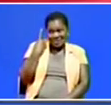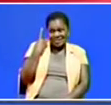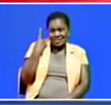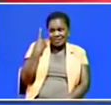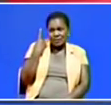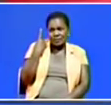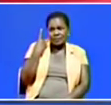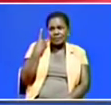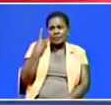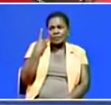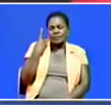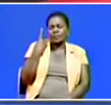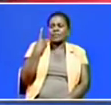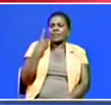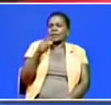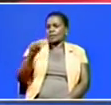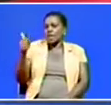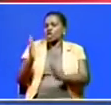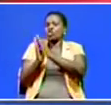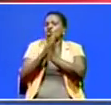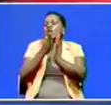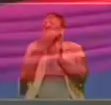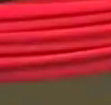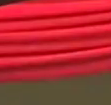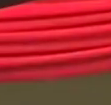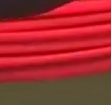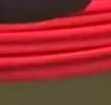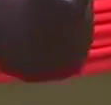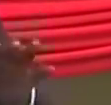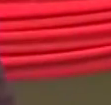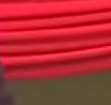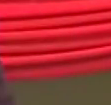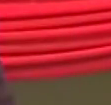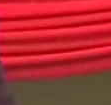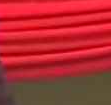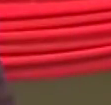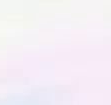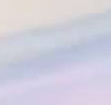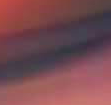Ule mtu ya kitendawili asituletee siasa ya bedroom.